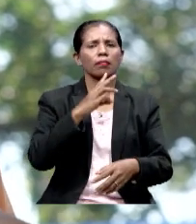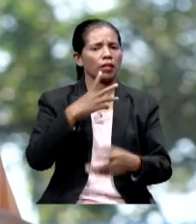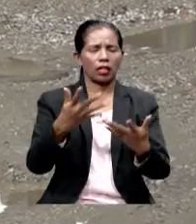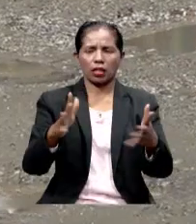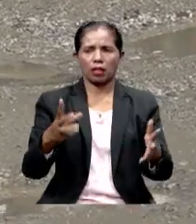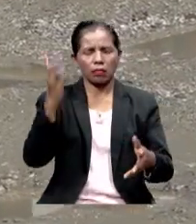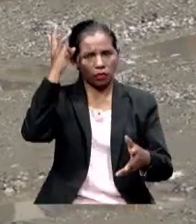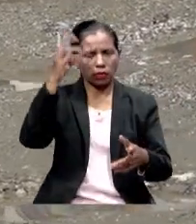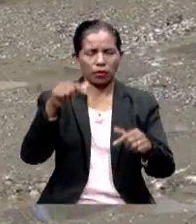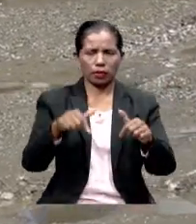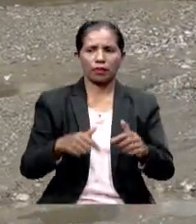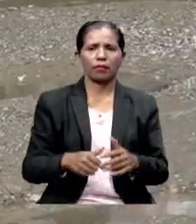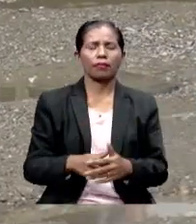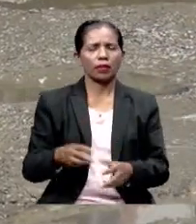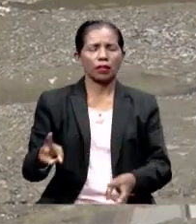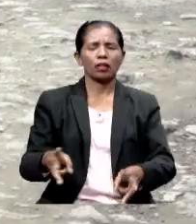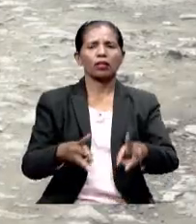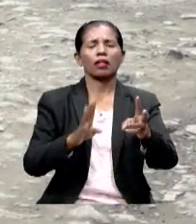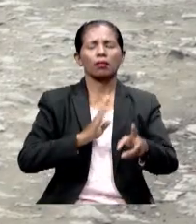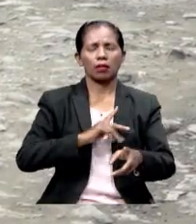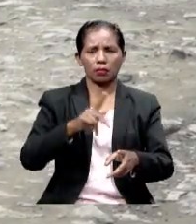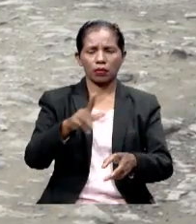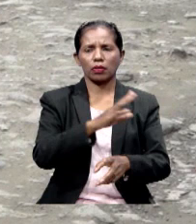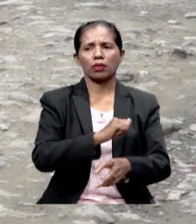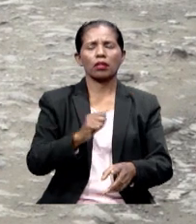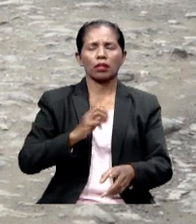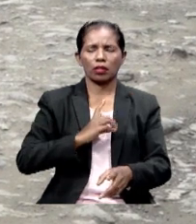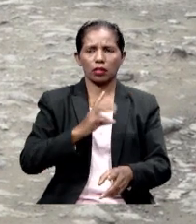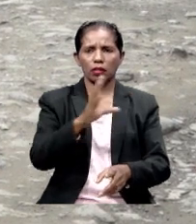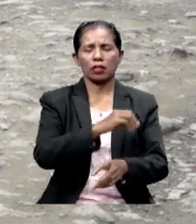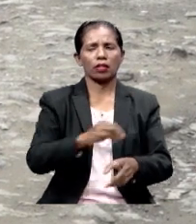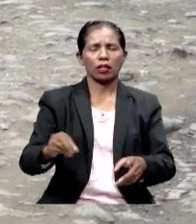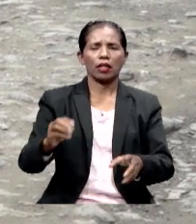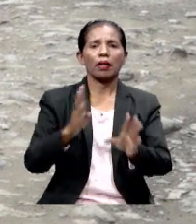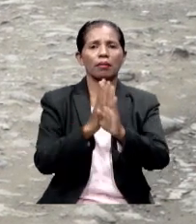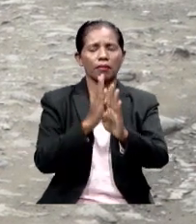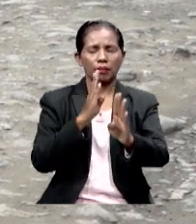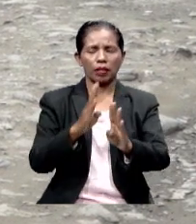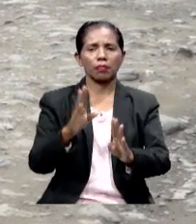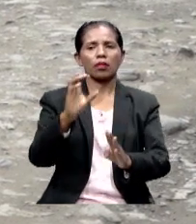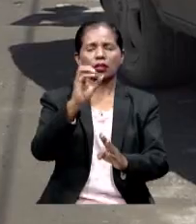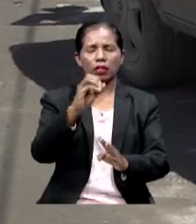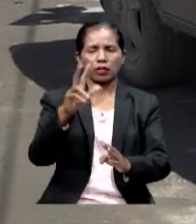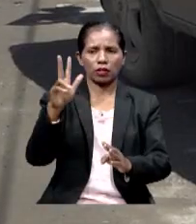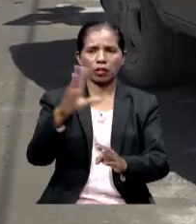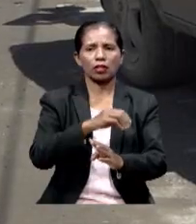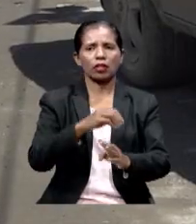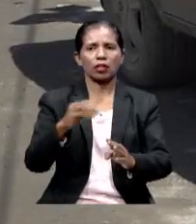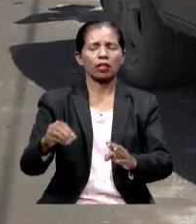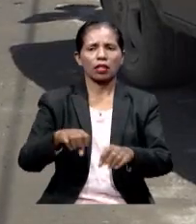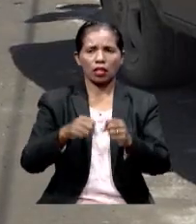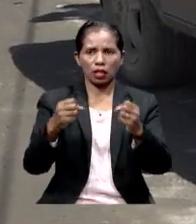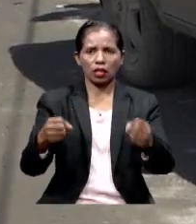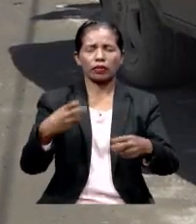baik ini. Alain de Estrada di Resong Bebonuk Noai Loklaran, di Resong Estrada Mikrolet 013, usia imutin bato kasnafar mos ladiak